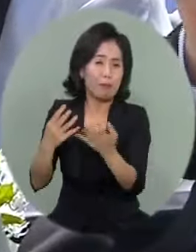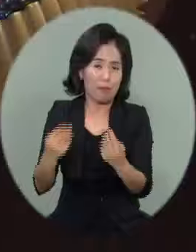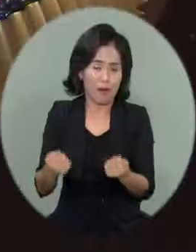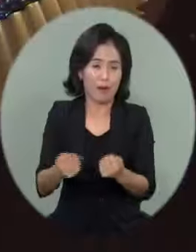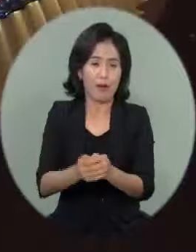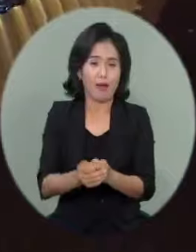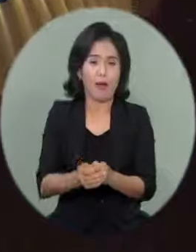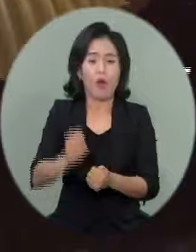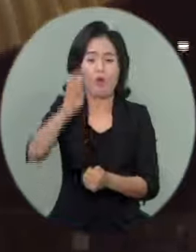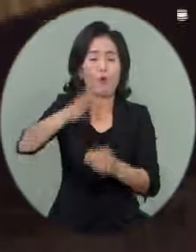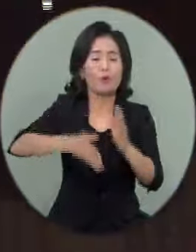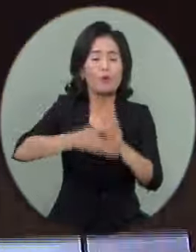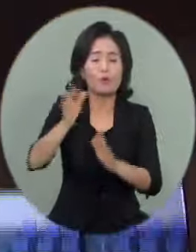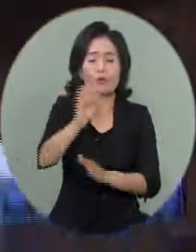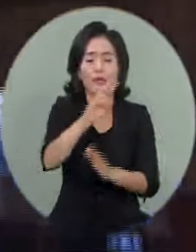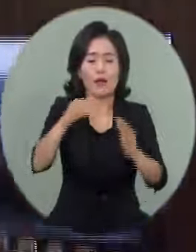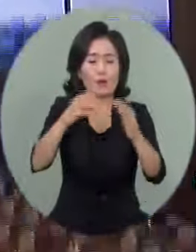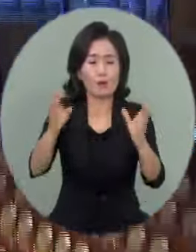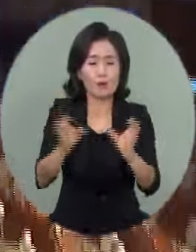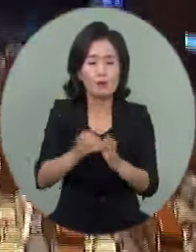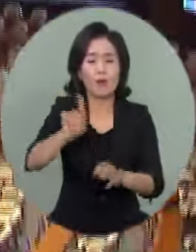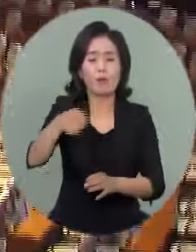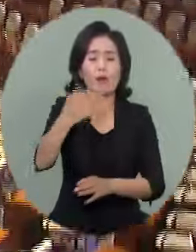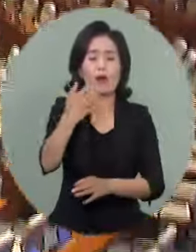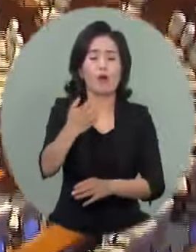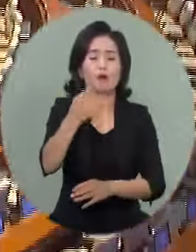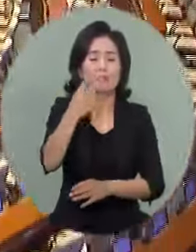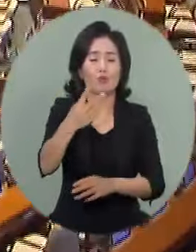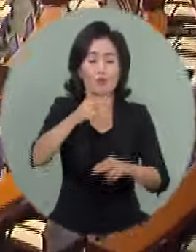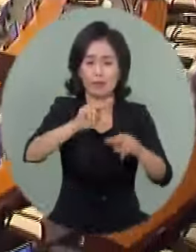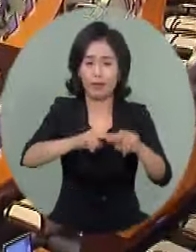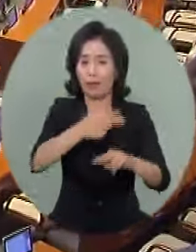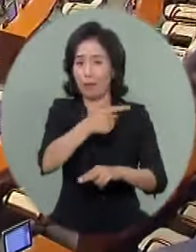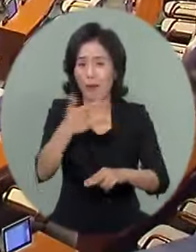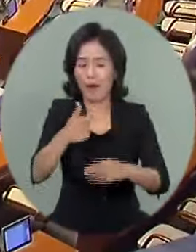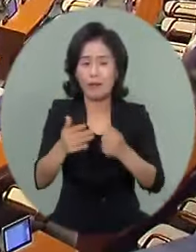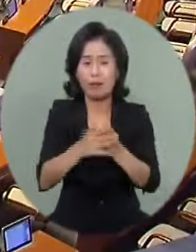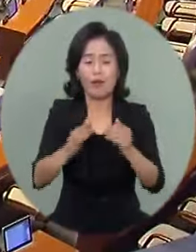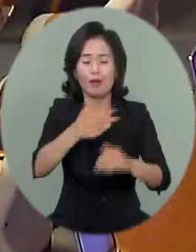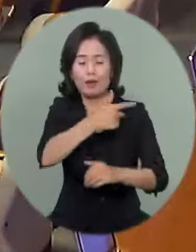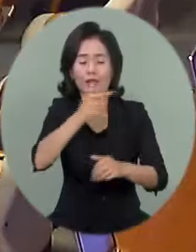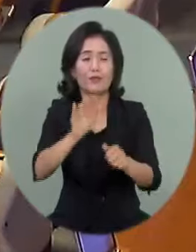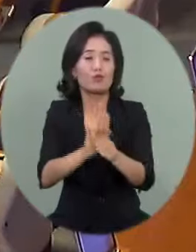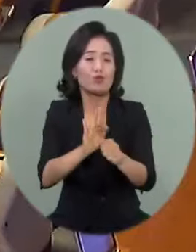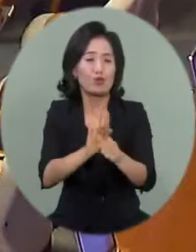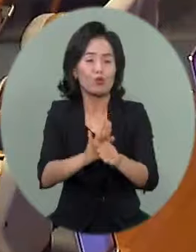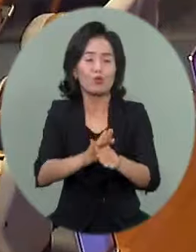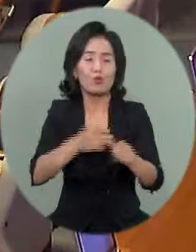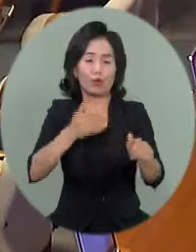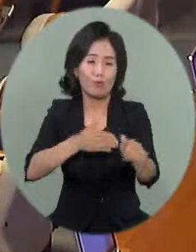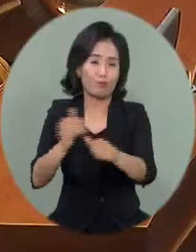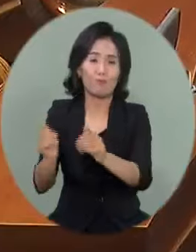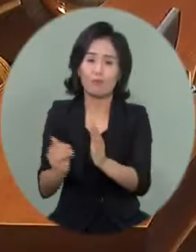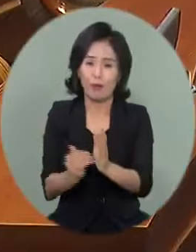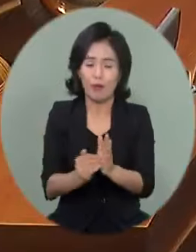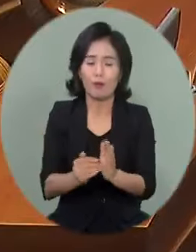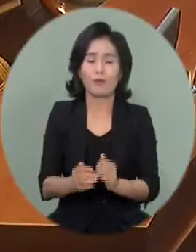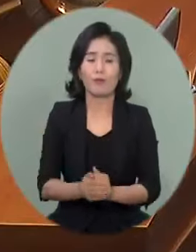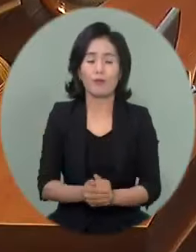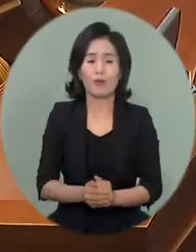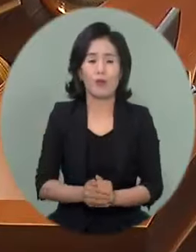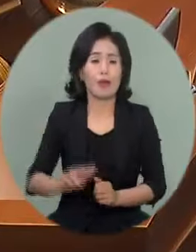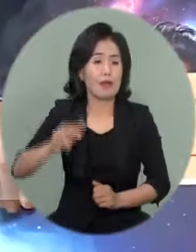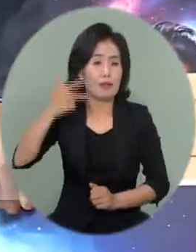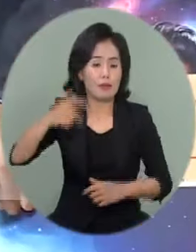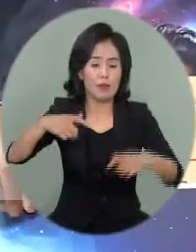광주시는 범야권의 의석수가 모두 석에 달하는만큼 전폭적인 지원을 요청하고 나섰습니다